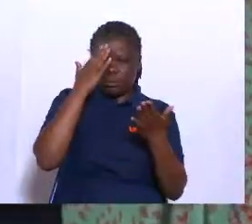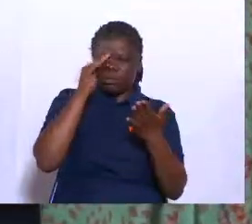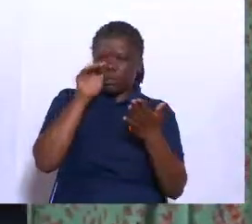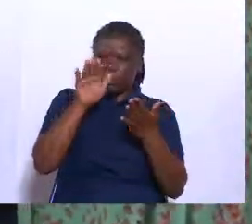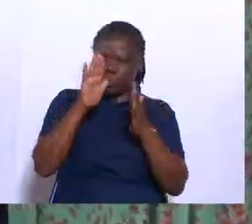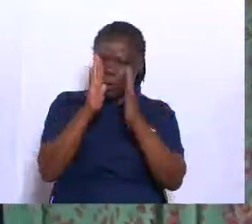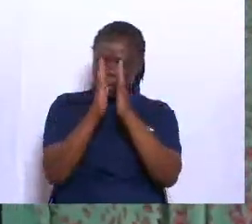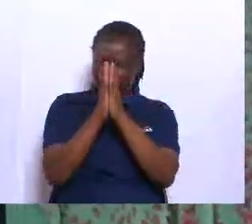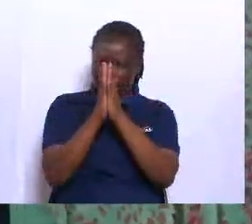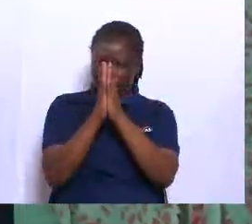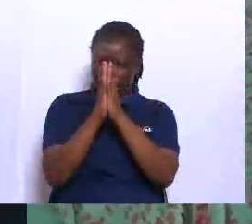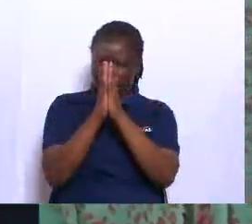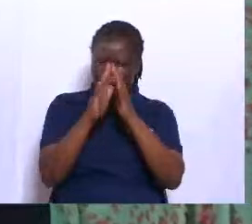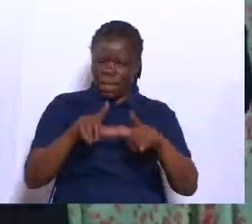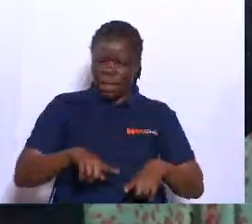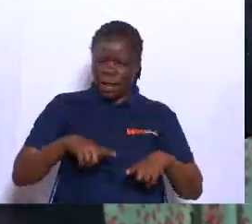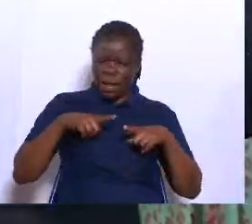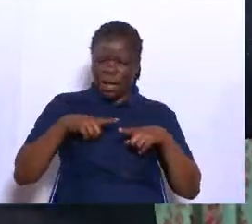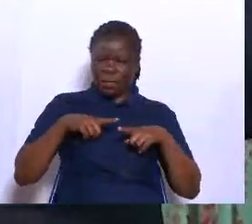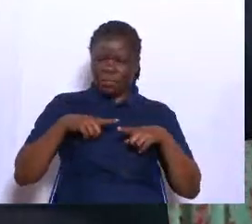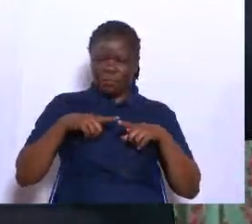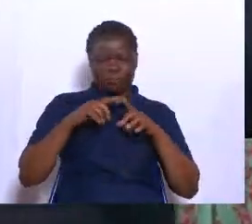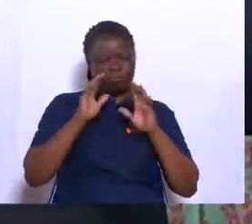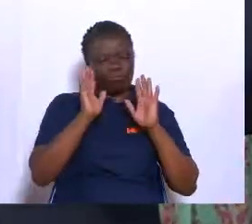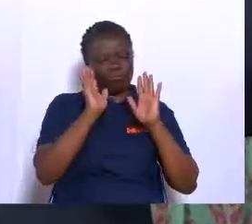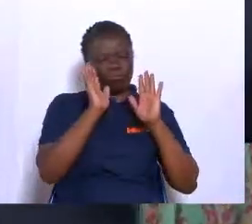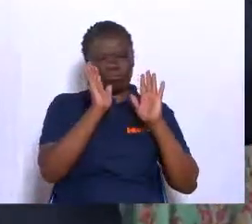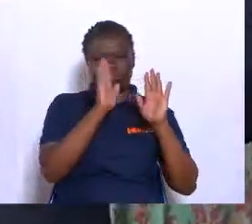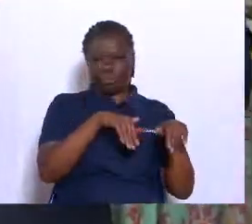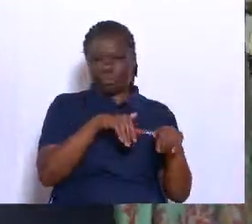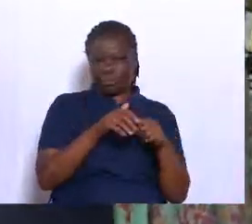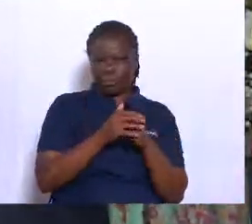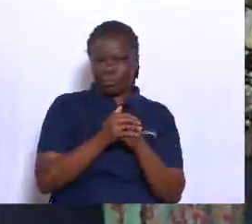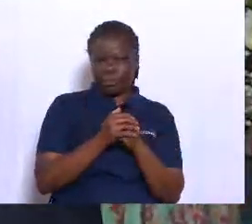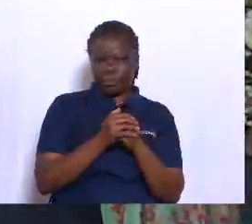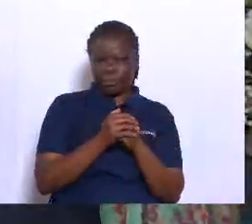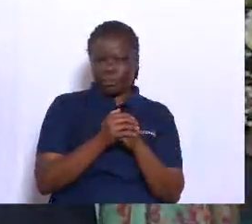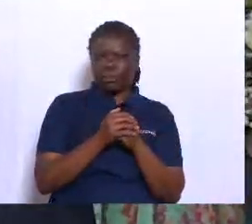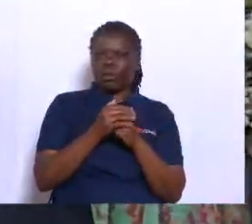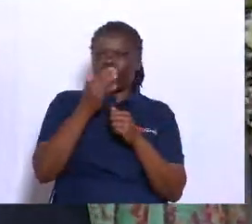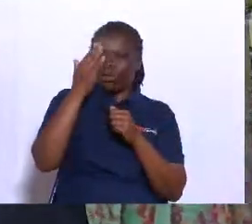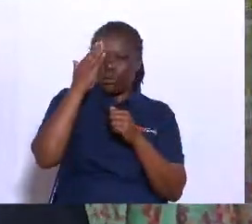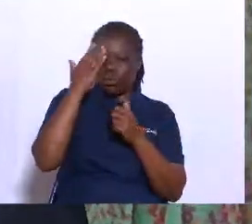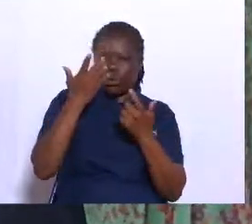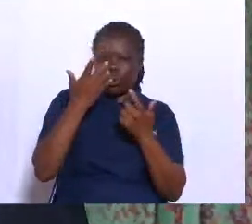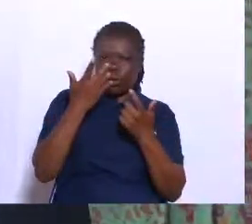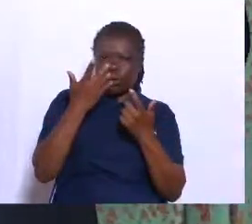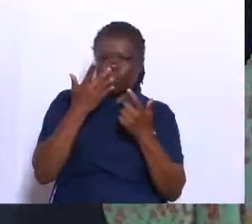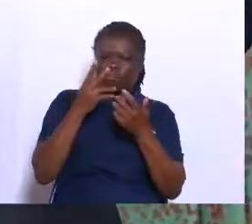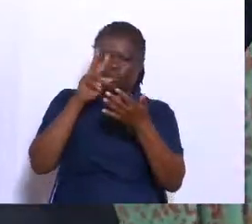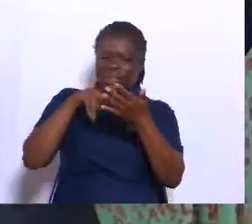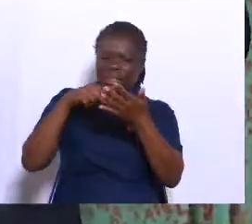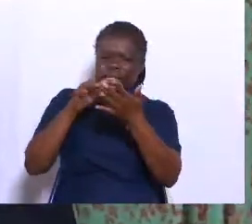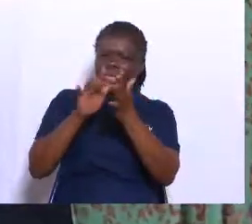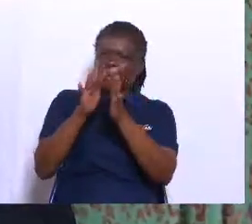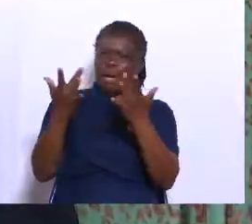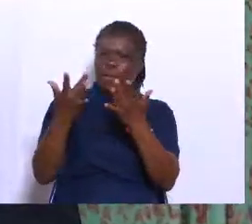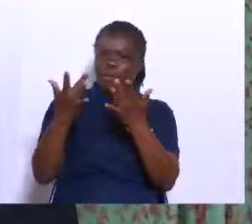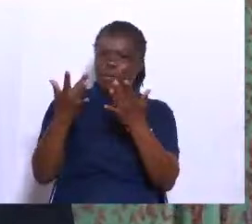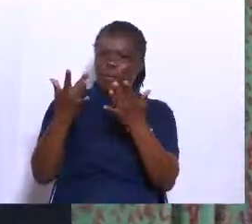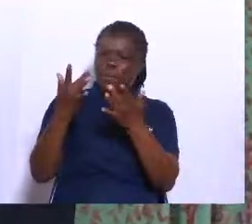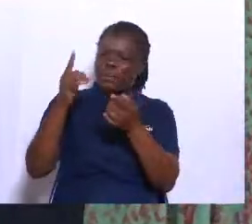life has slipped. Kwamba uhusiano wako na Mungu. You no longer study the Bible as you once did.